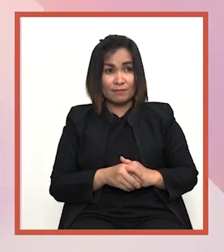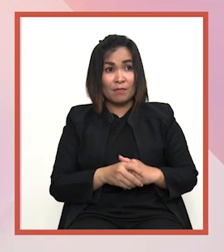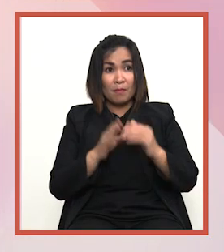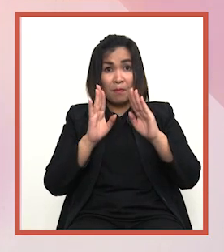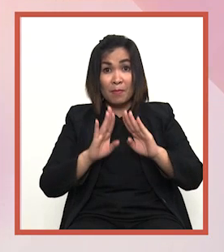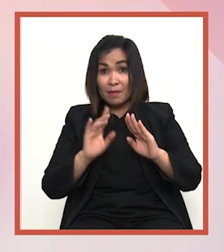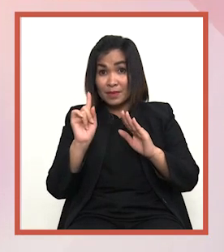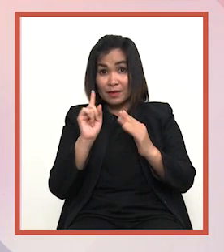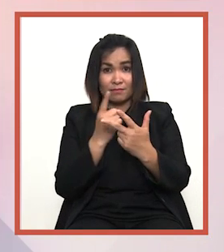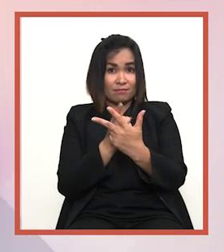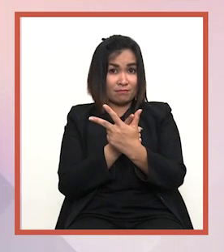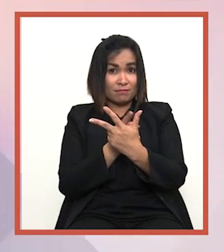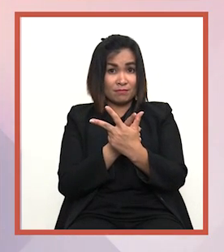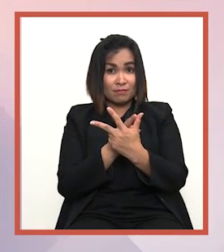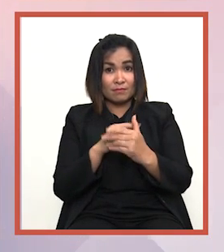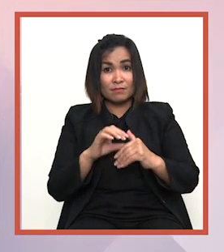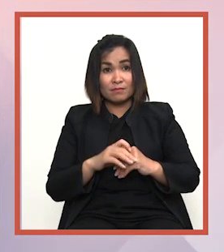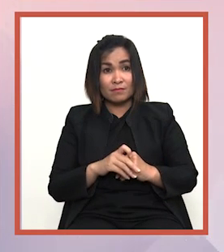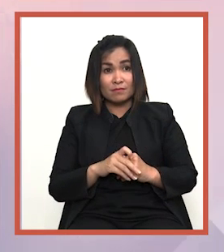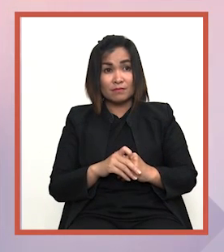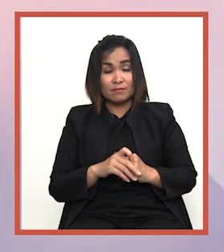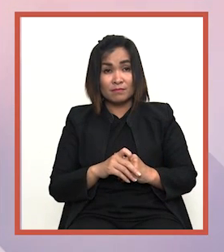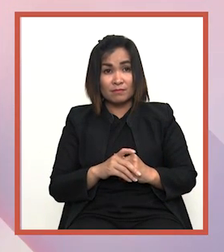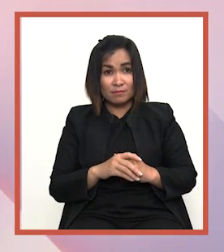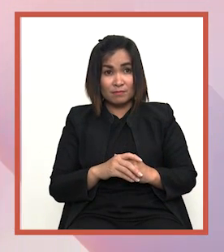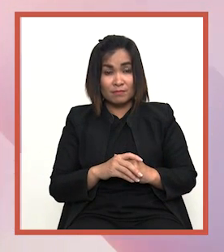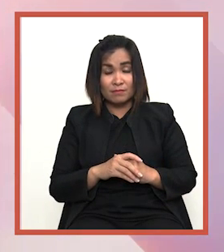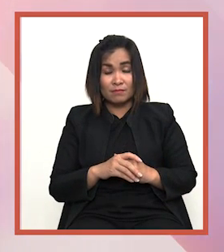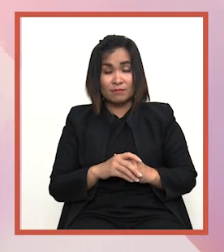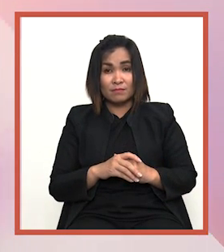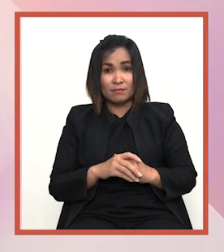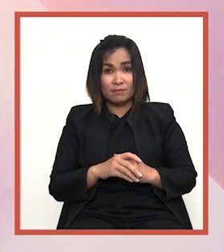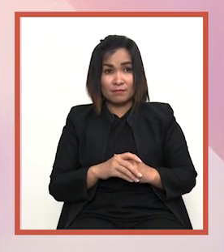แบบแรกครับแบบงานสมบูรณ์นะครับลักษณะนะครับ